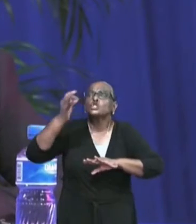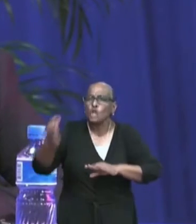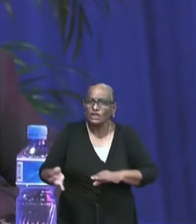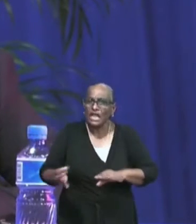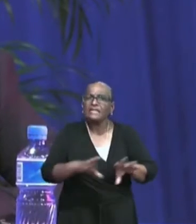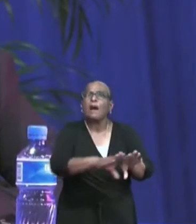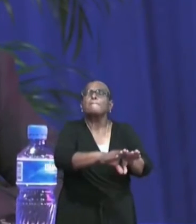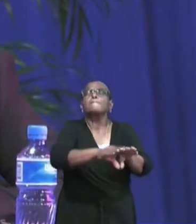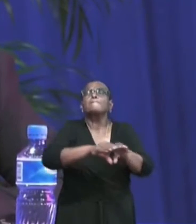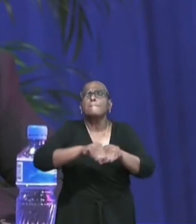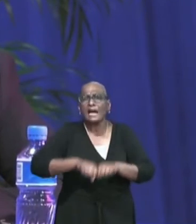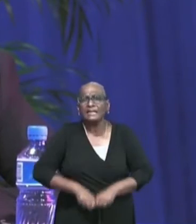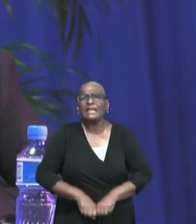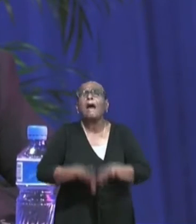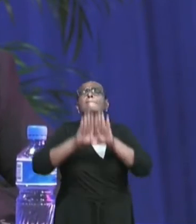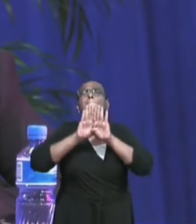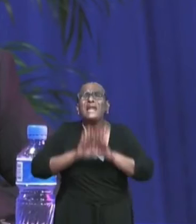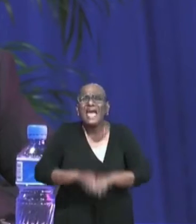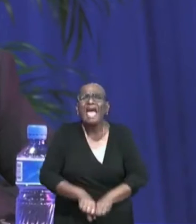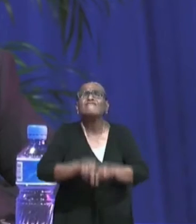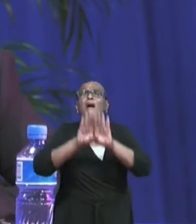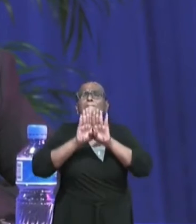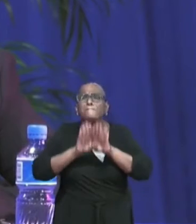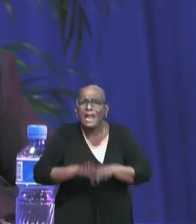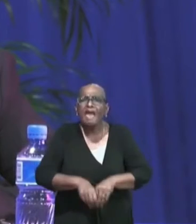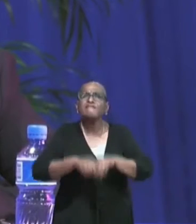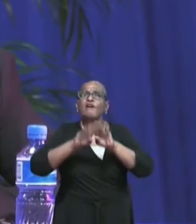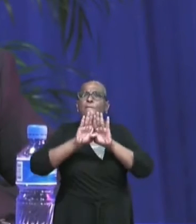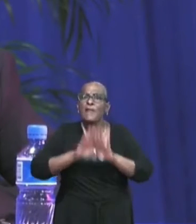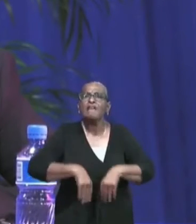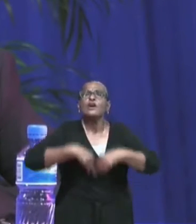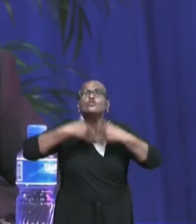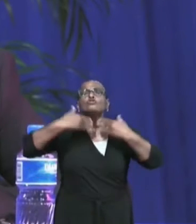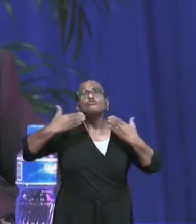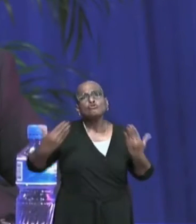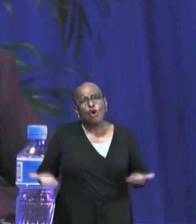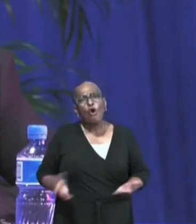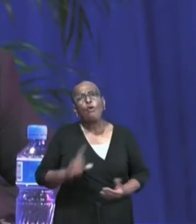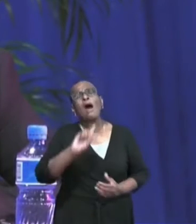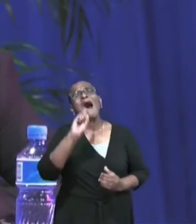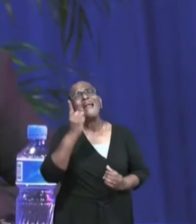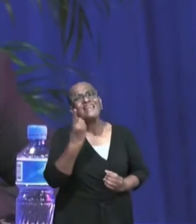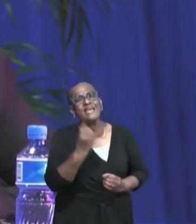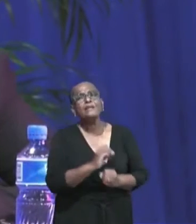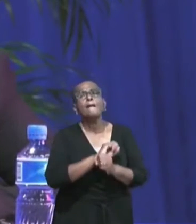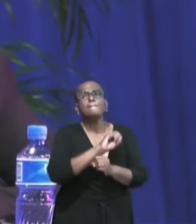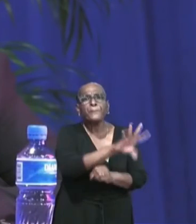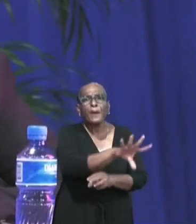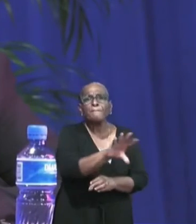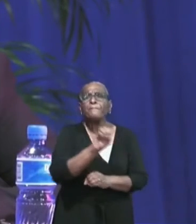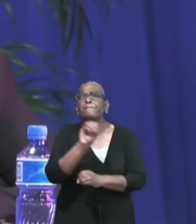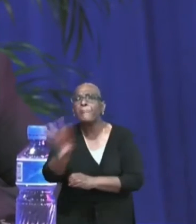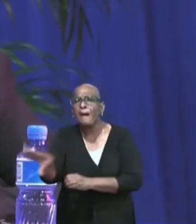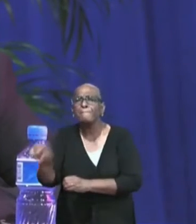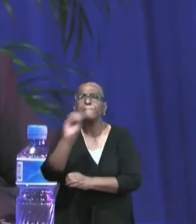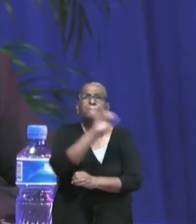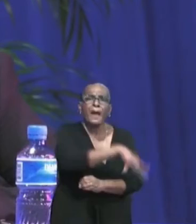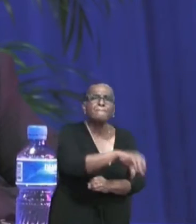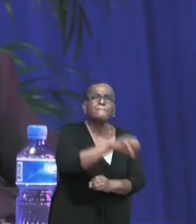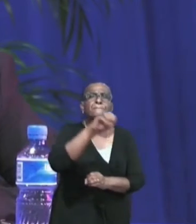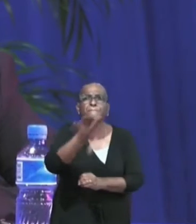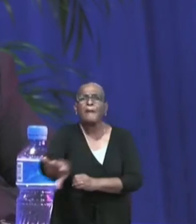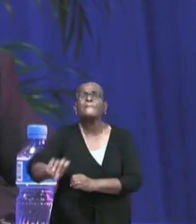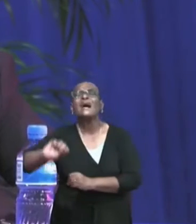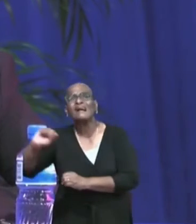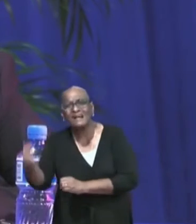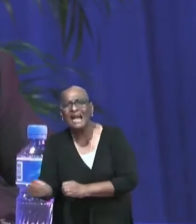gezondheidszorgmaatregelen blijven van kracht. Zo alleen kunnen we die ketting van transmissie stoppen. Dat wil zeggen dat als iemand